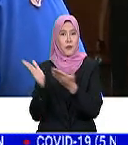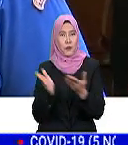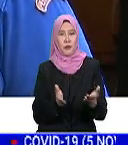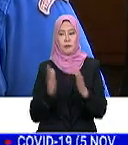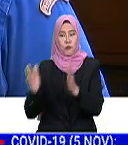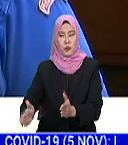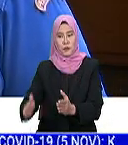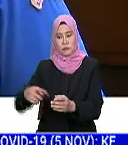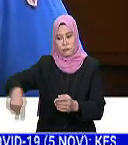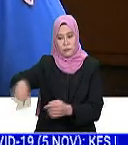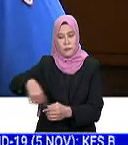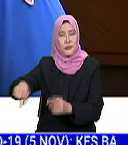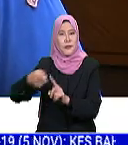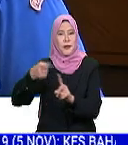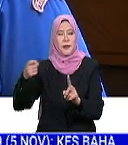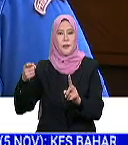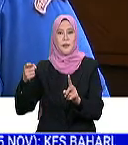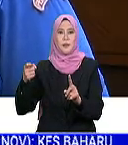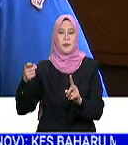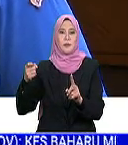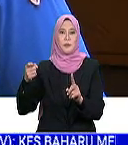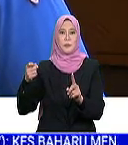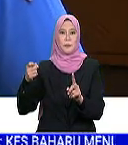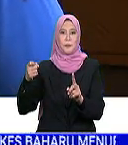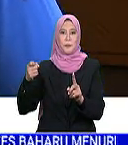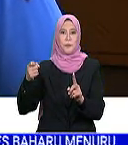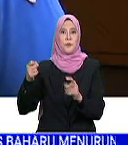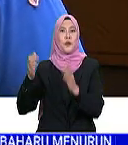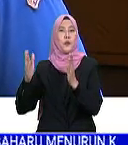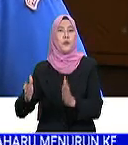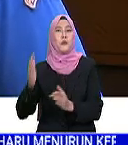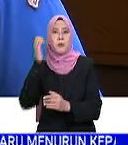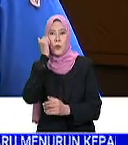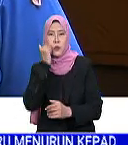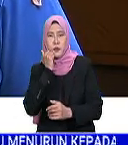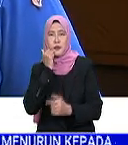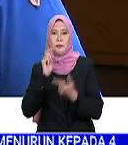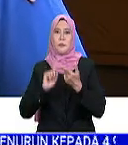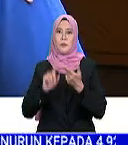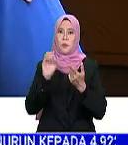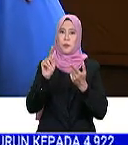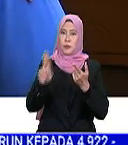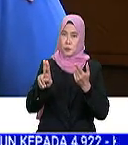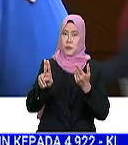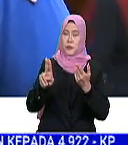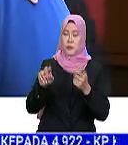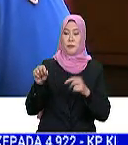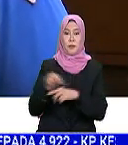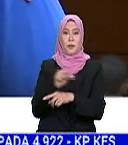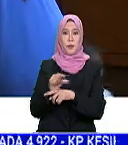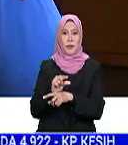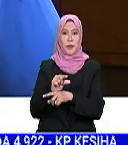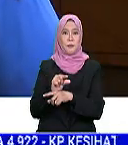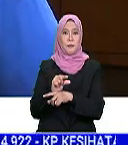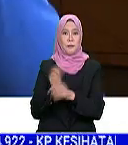mangsa-mangsa di kalangan daripada anggota di kalangan warga emas, warga yang kurang upaya yang menggunakan